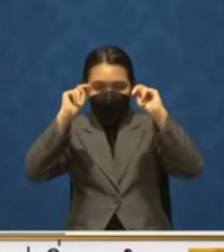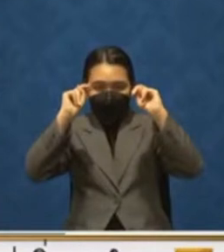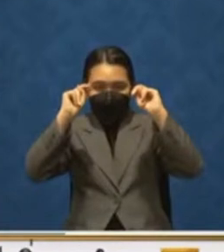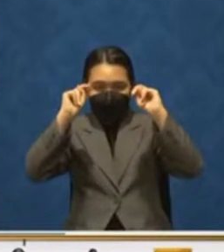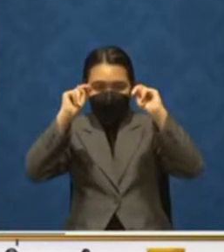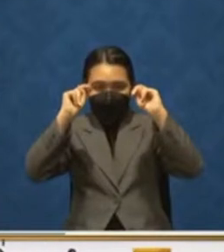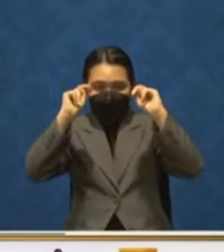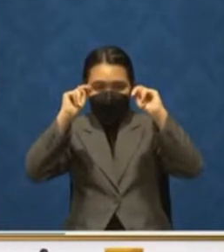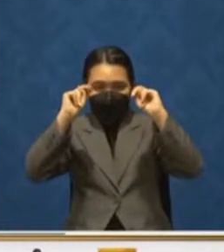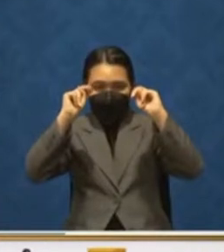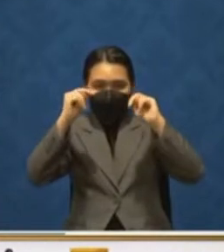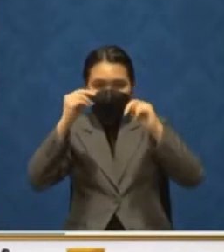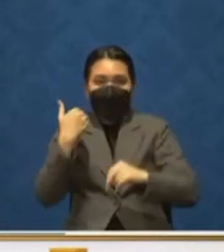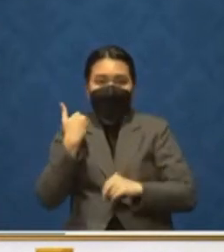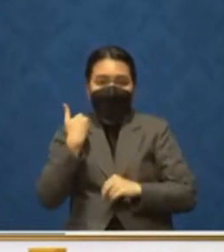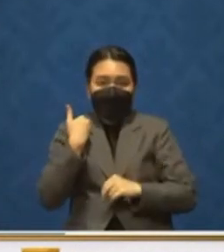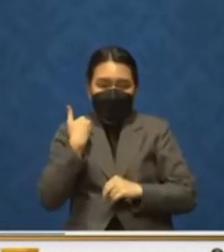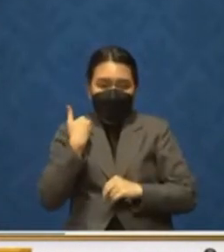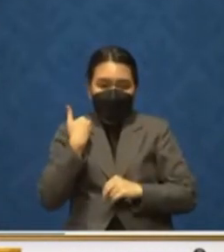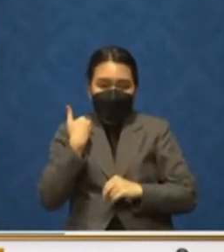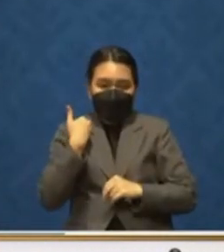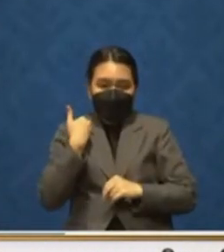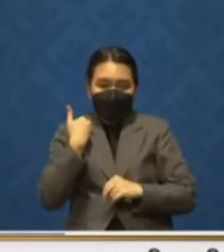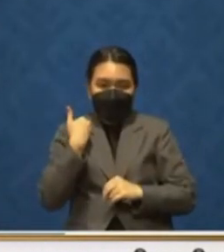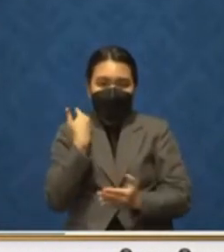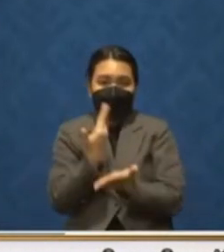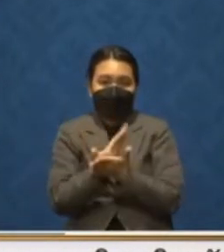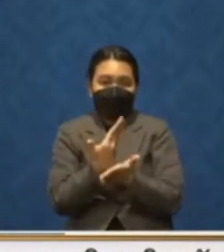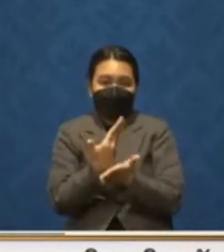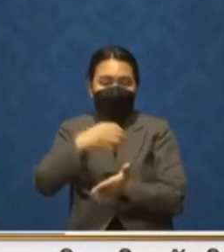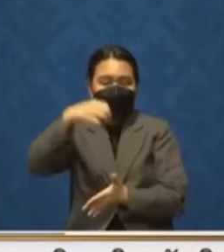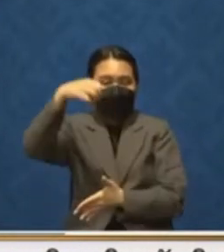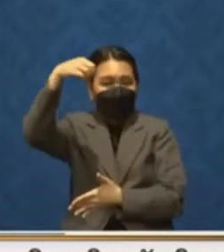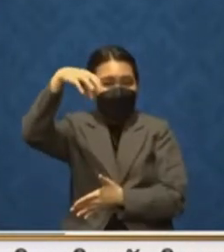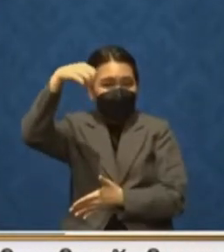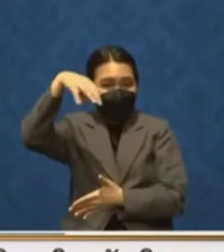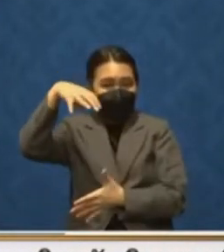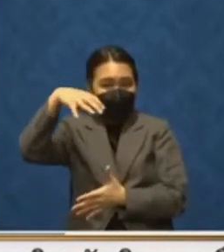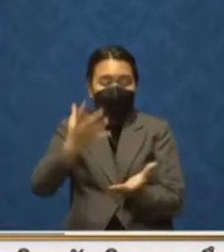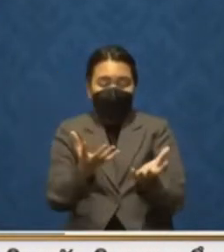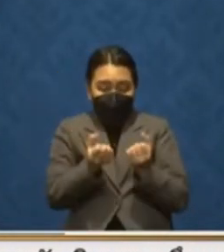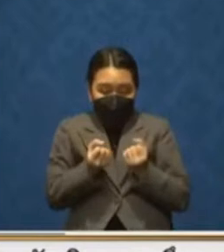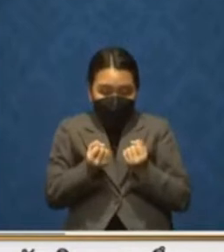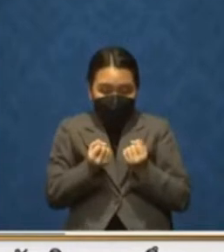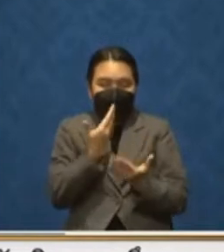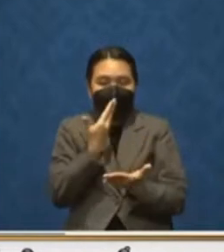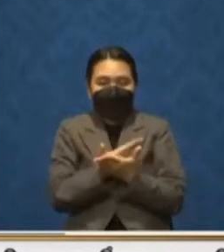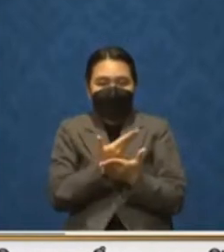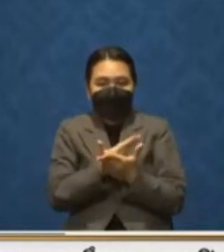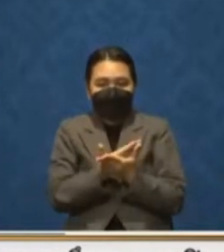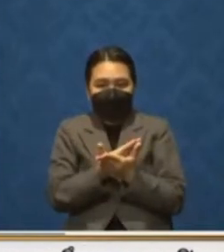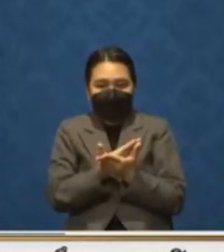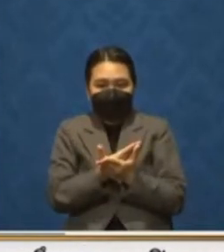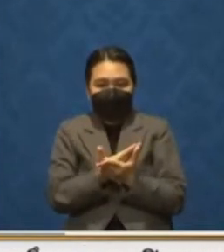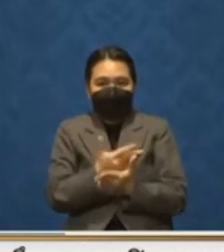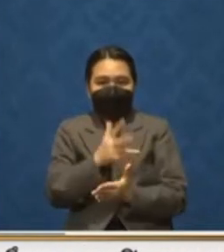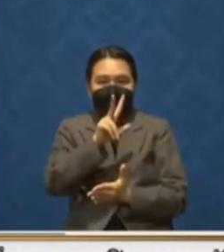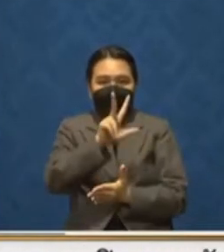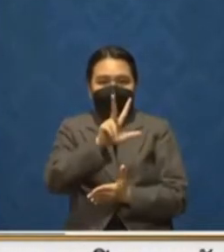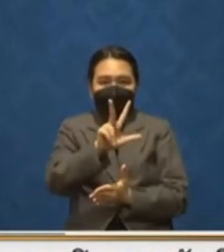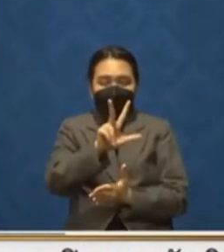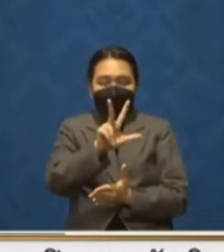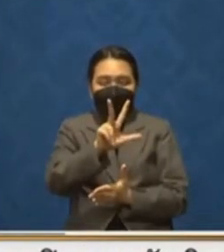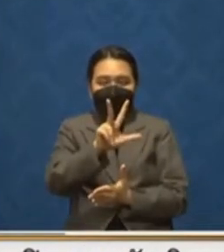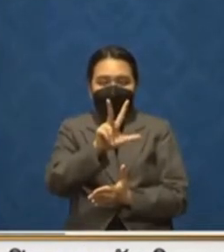ท่านรับค่าไฟฟ้าที่เกิดขึ้นวันนั้น 3บาท90สตางค์